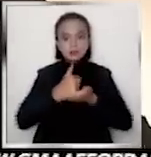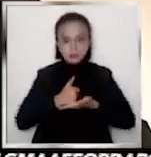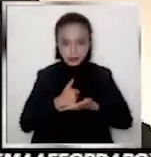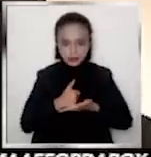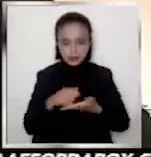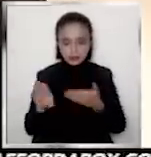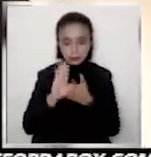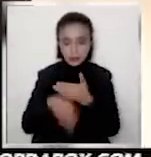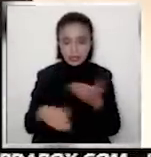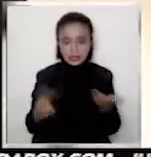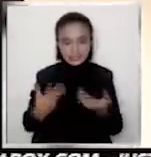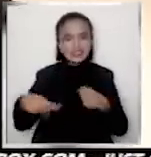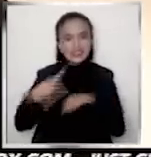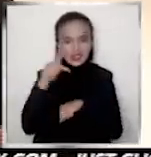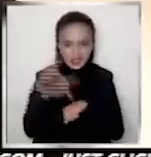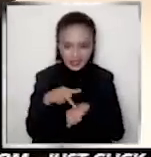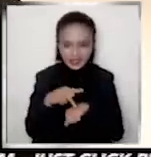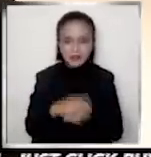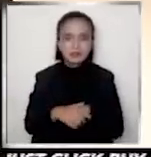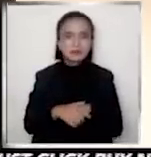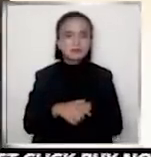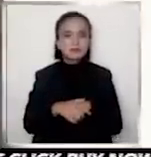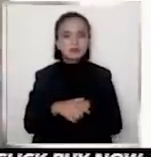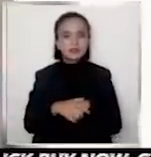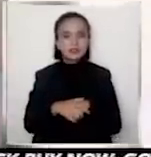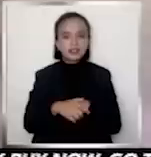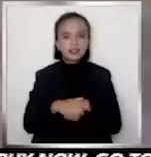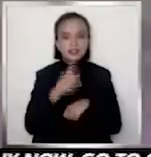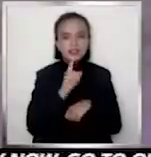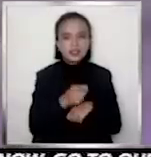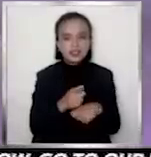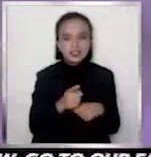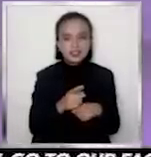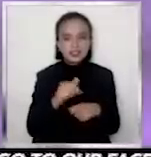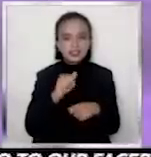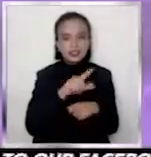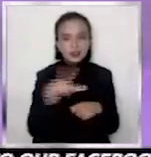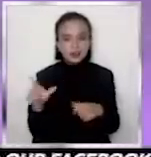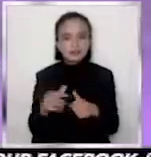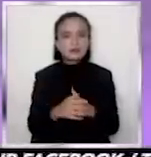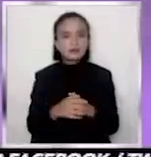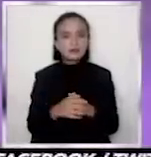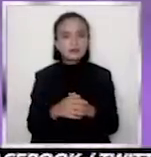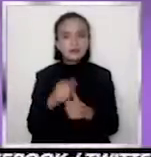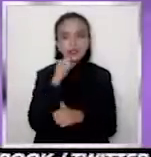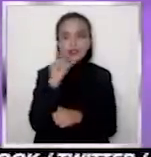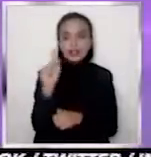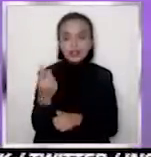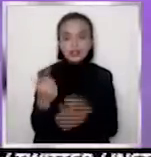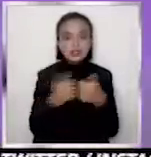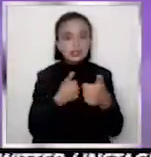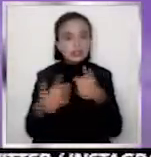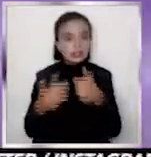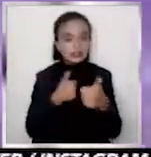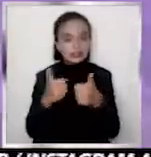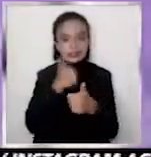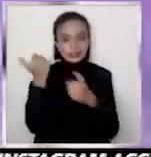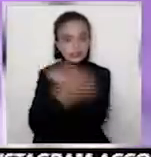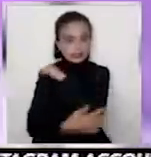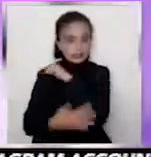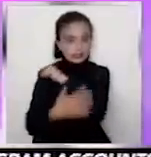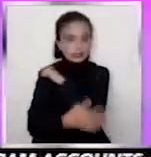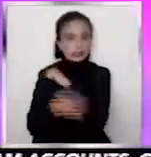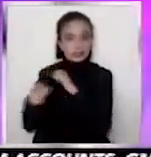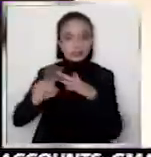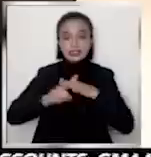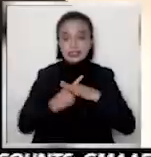Philippines and to reconnect with everybody. So. Bukod kasi sa mga competitions abroad, nagsisimula na rin daw siyang mag-coach